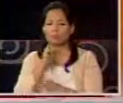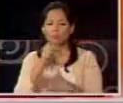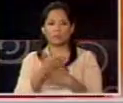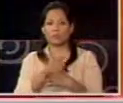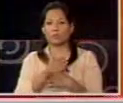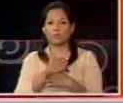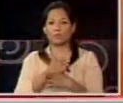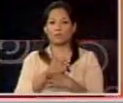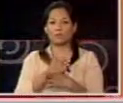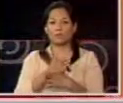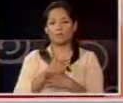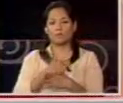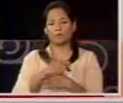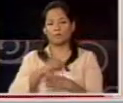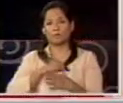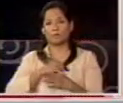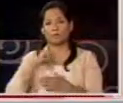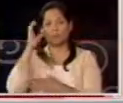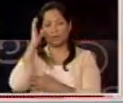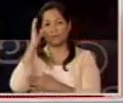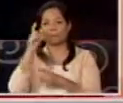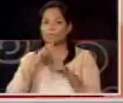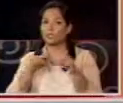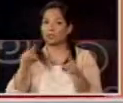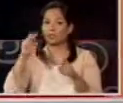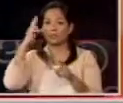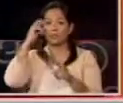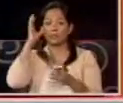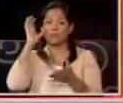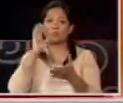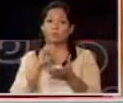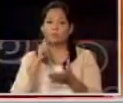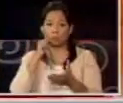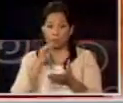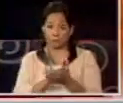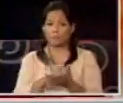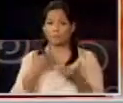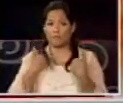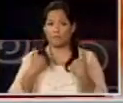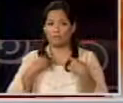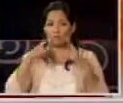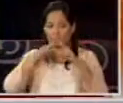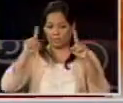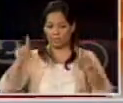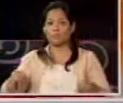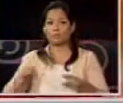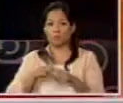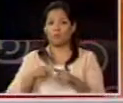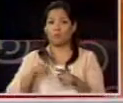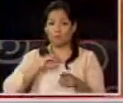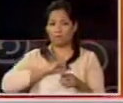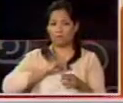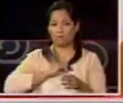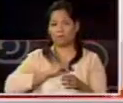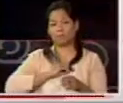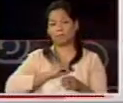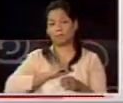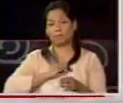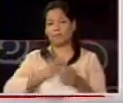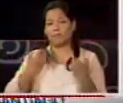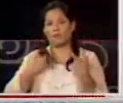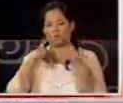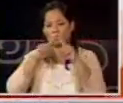Carla, pero si Mrs. Corona ay meron na siyang document no na unang-una shareholder na siya, pangalawa, merong